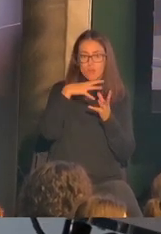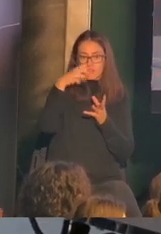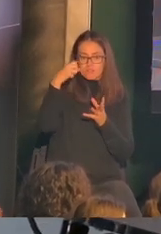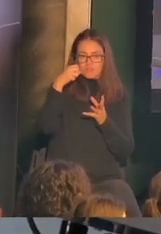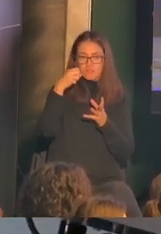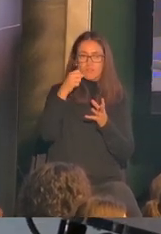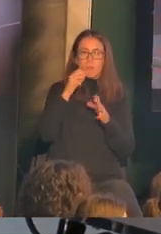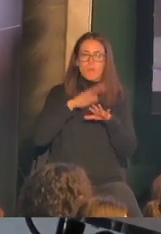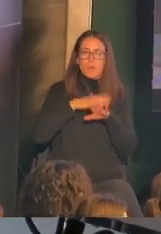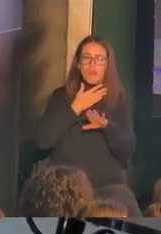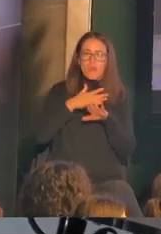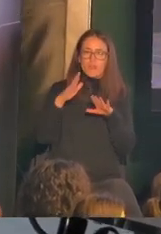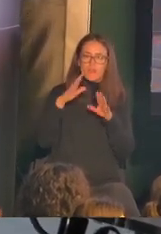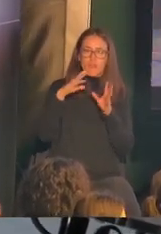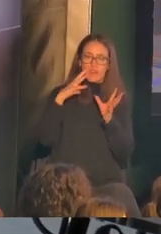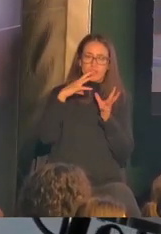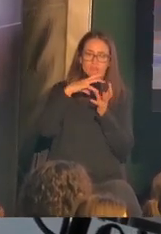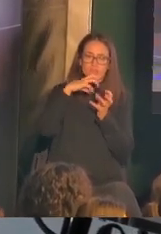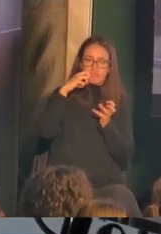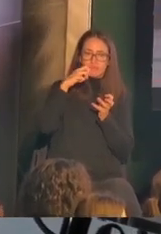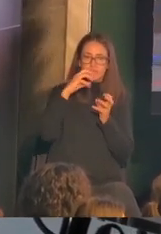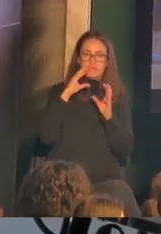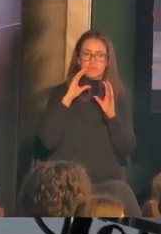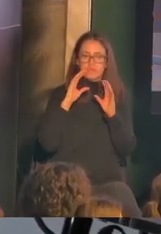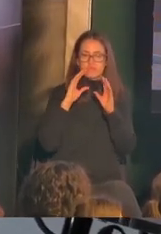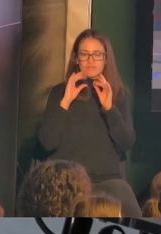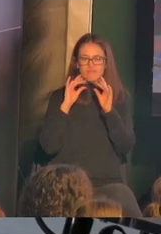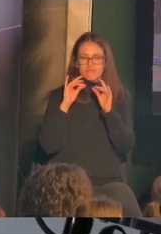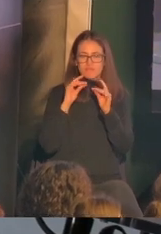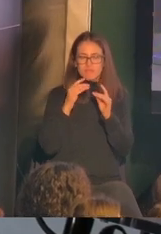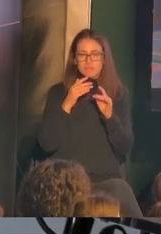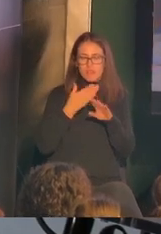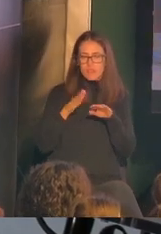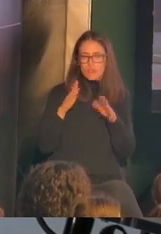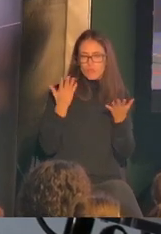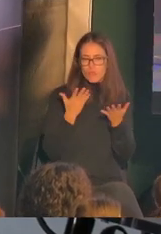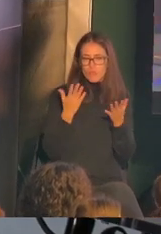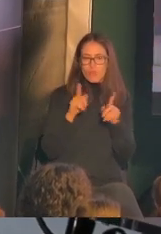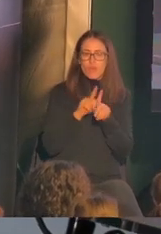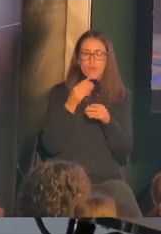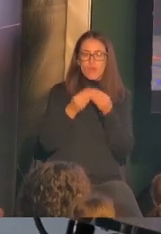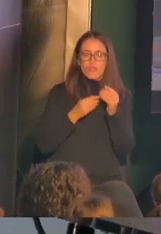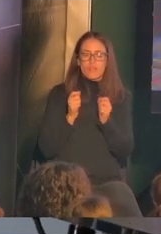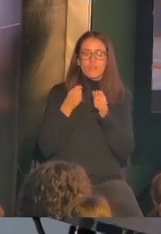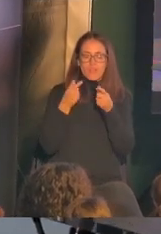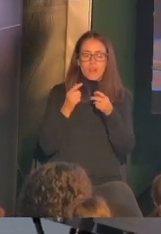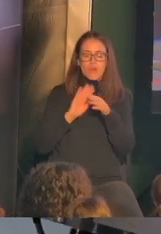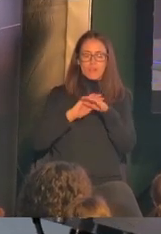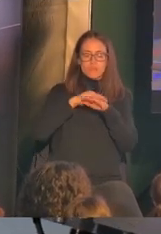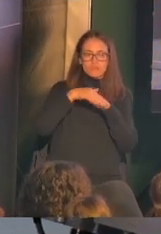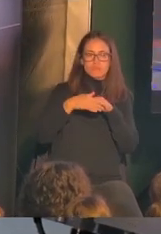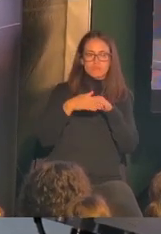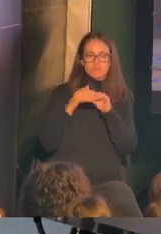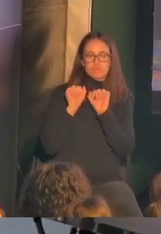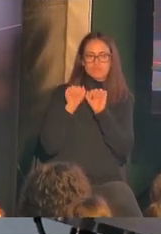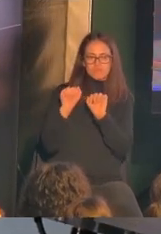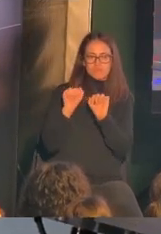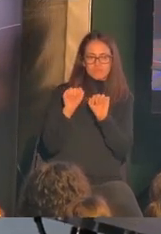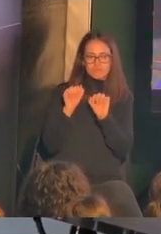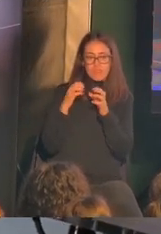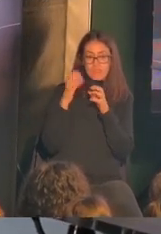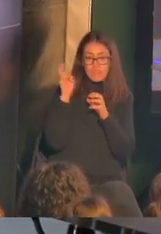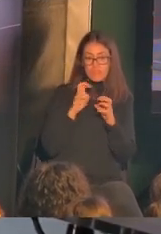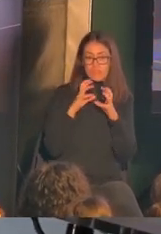com retreçar al màxim que s'humitegi un cruixent. Doncs impermeabilitzant-lo, sí, amb un greix. Què passa